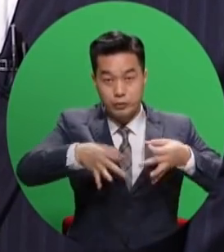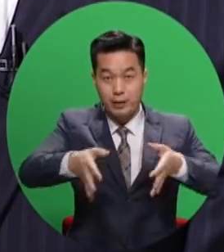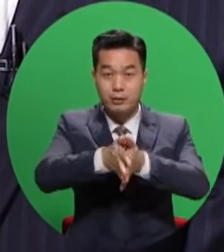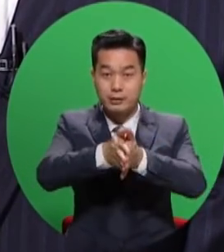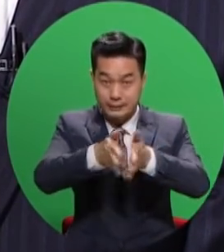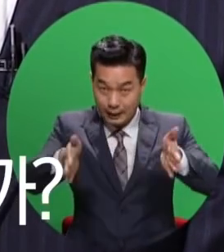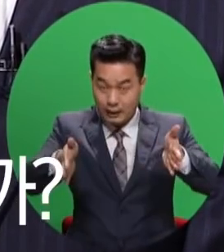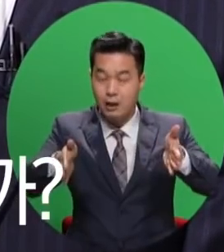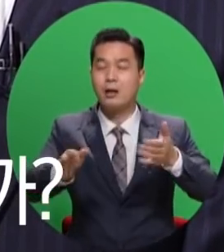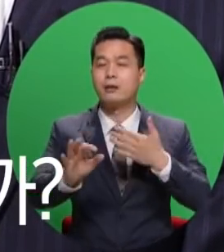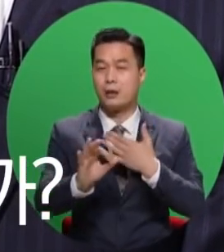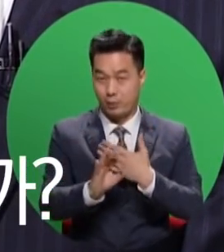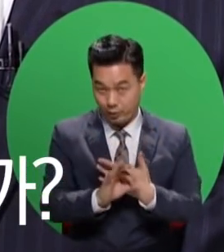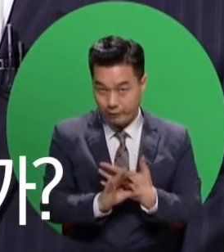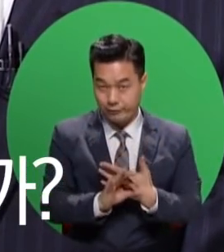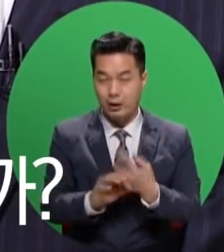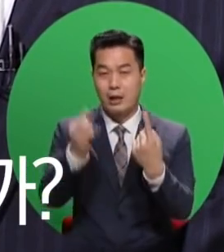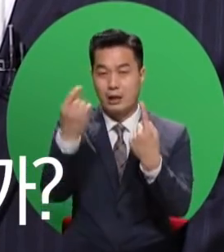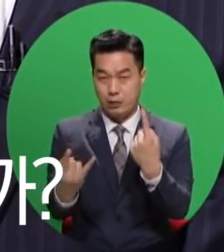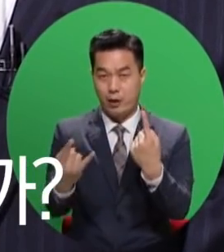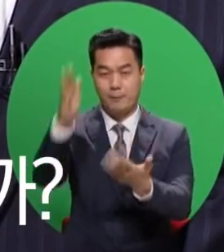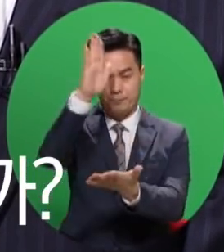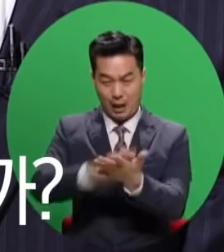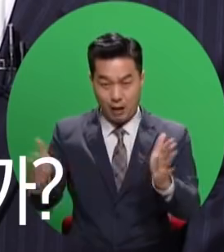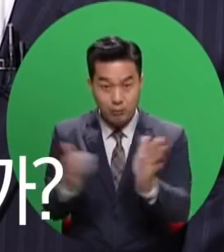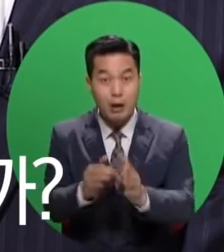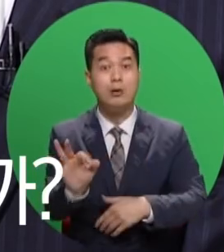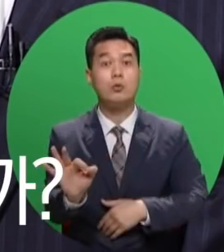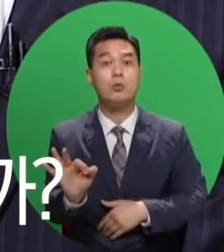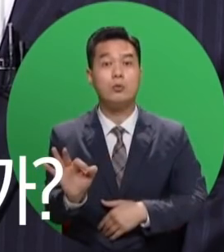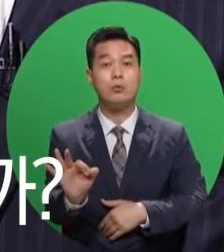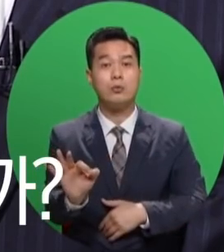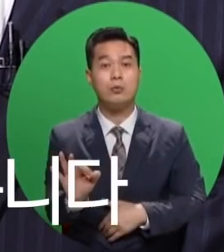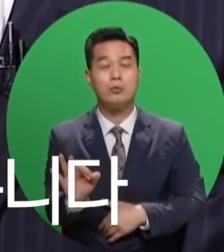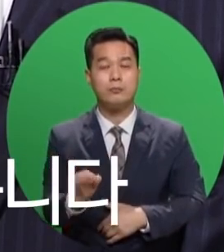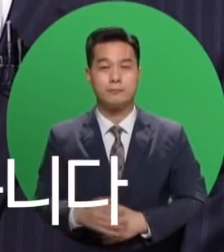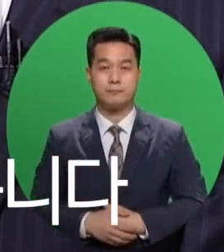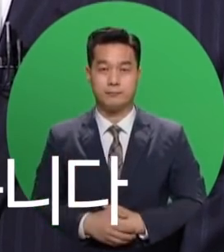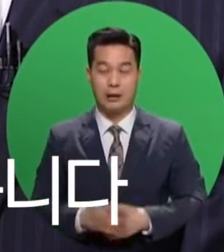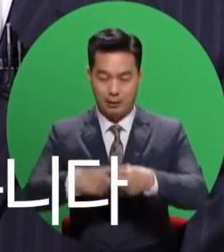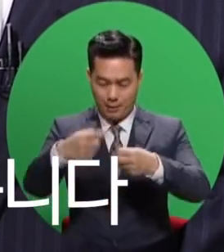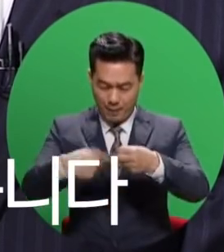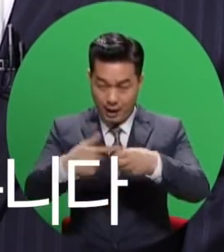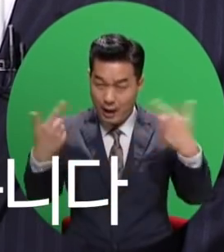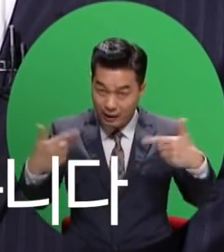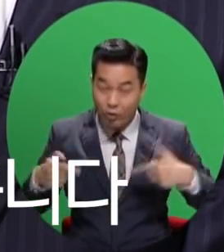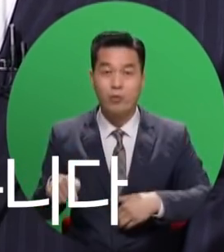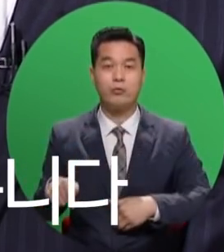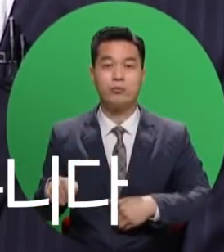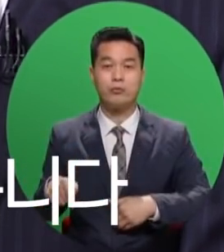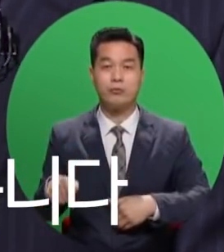시작하면 그 일을 성으로 다 없어지는 돈 이지 않습니까 그쵸 그럼 매번 그것이